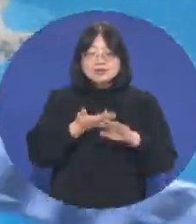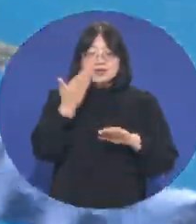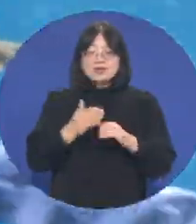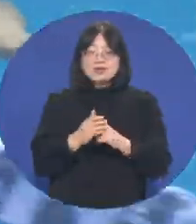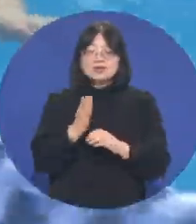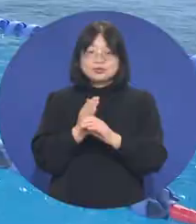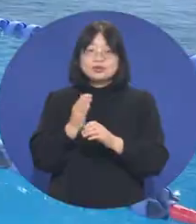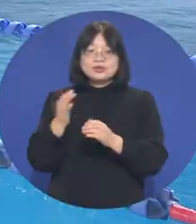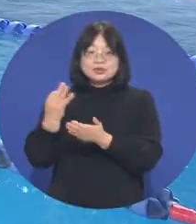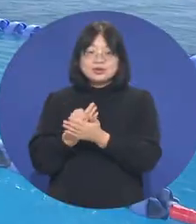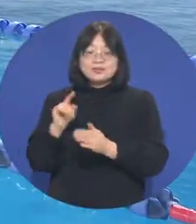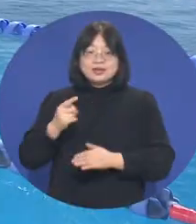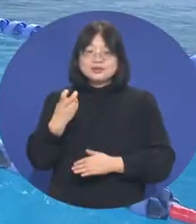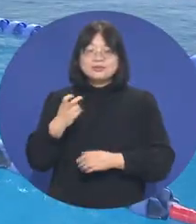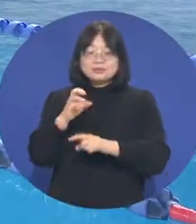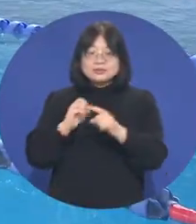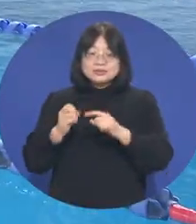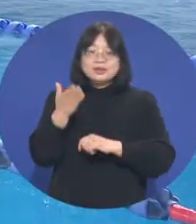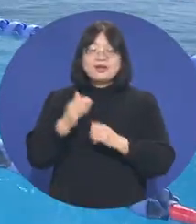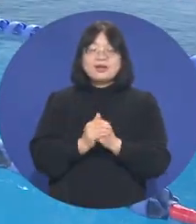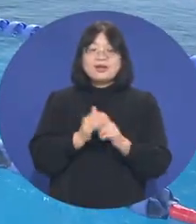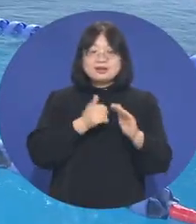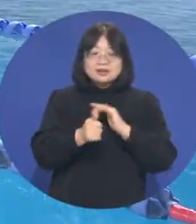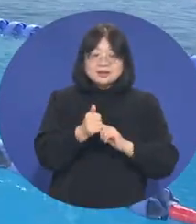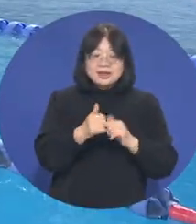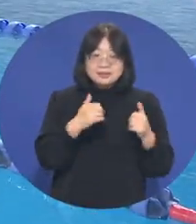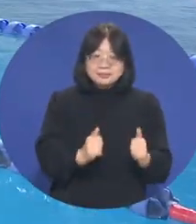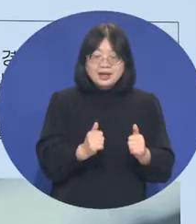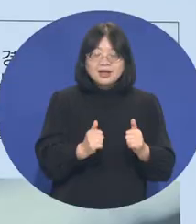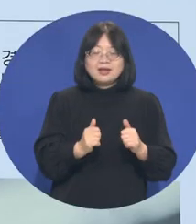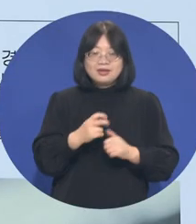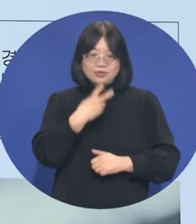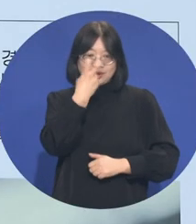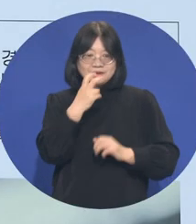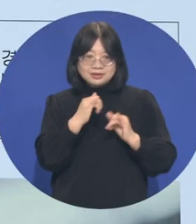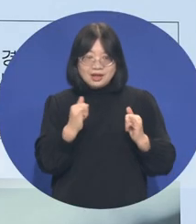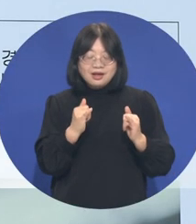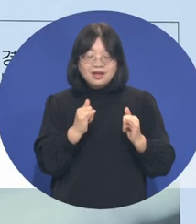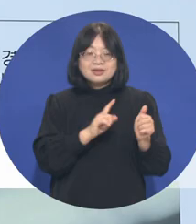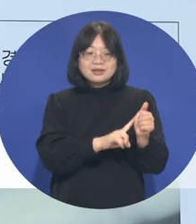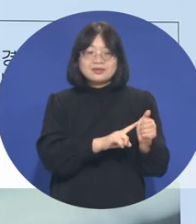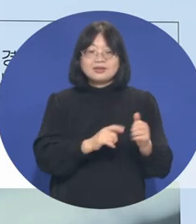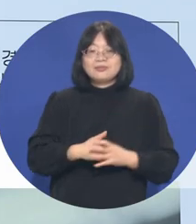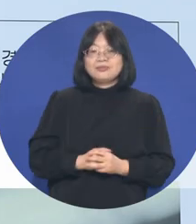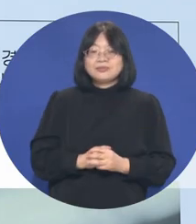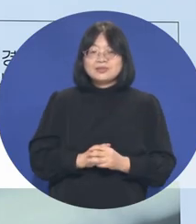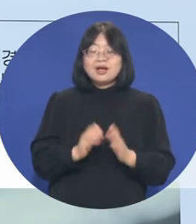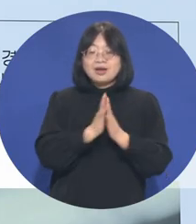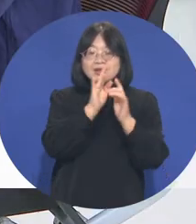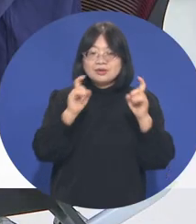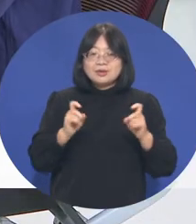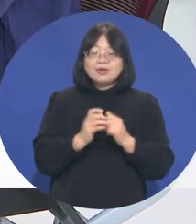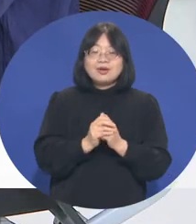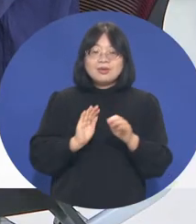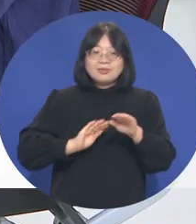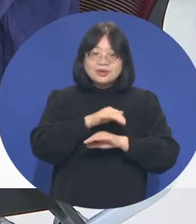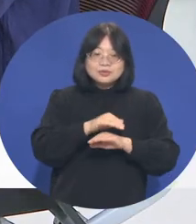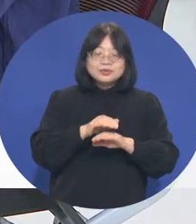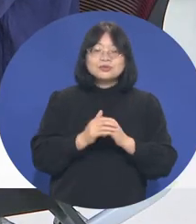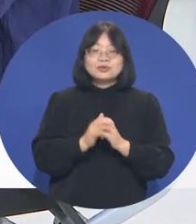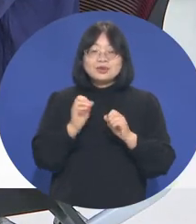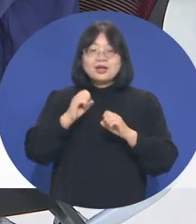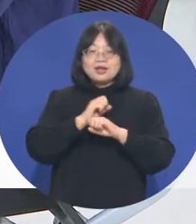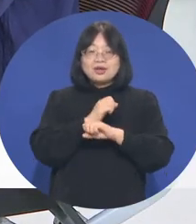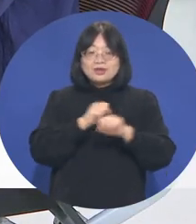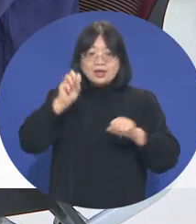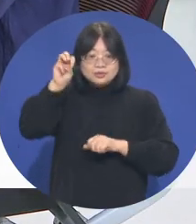이하의 현역선수와 지도자, 심판, 선수관리자가 대상입니다. 현재 화성과 파주, 광주 등 13개